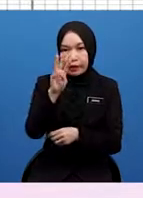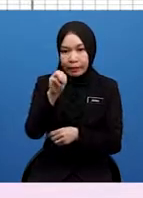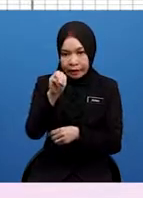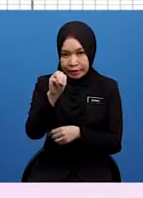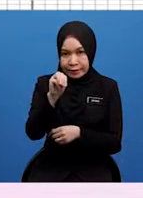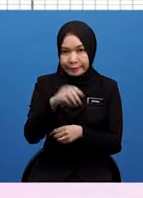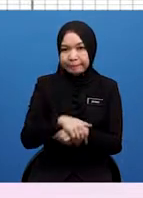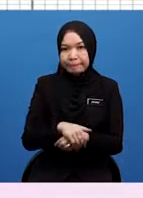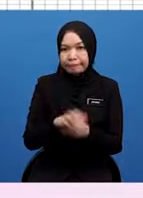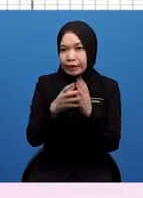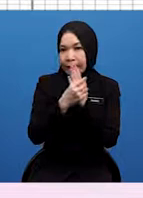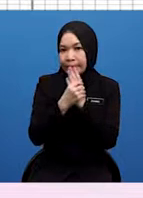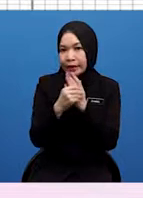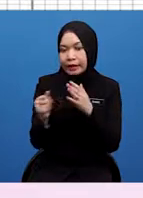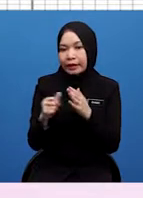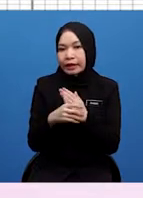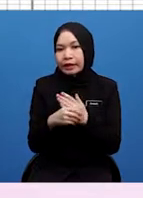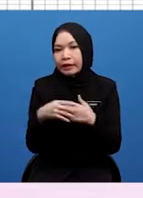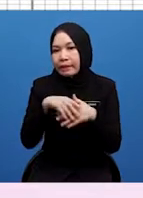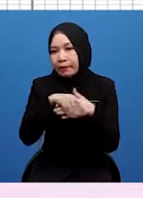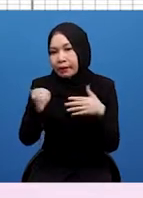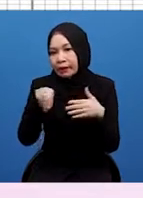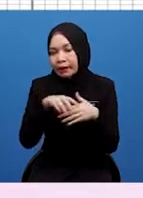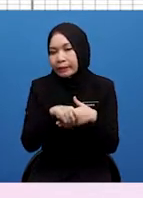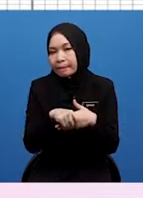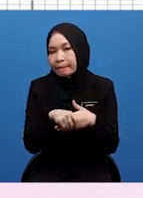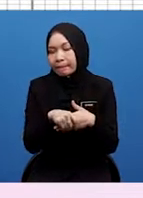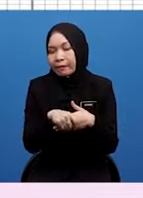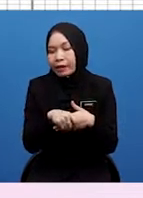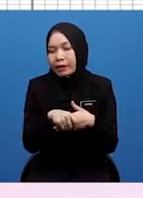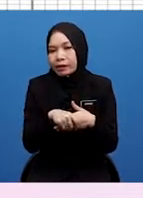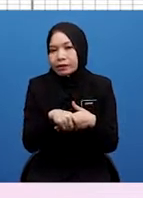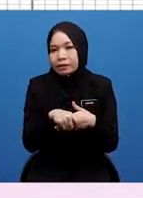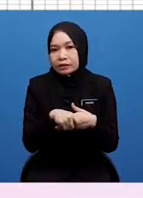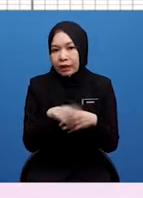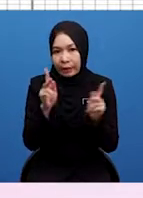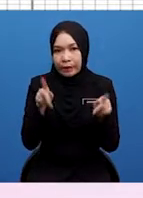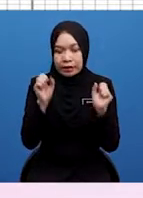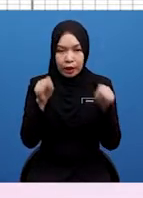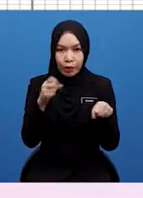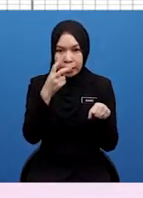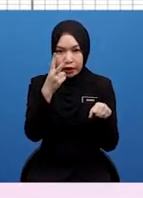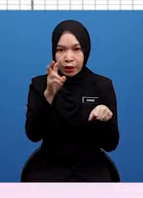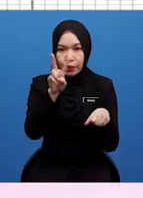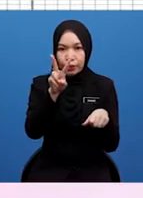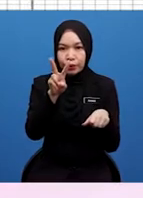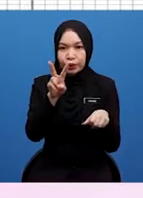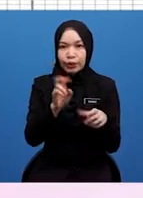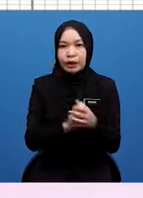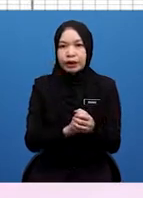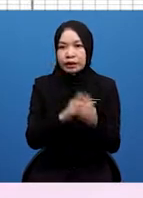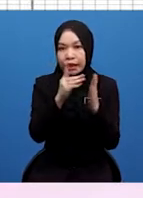Sekarang, pelajar-pelajar boleh melihat terdapat dua data yang digambarkan di atas satu graf.